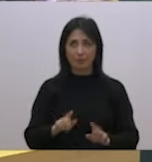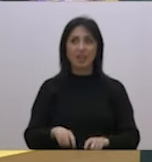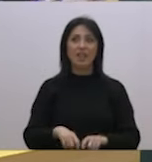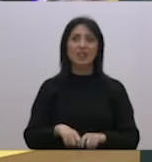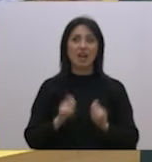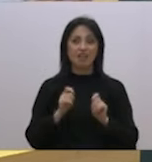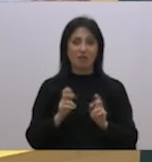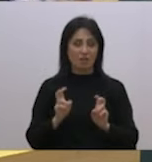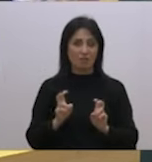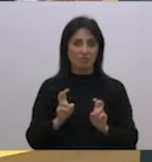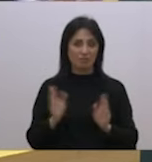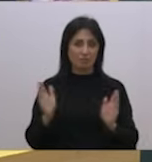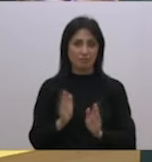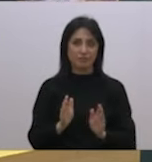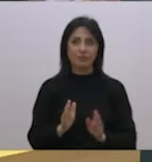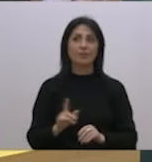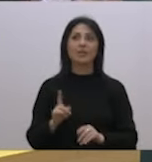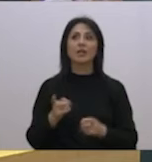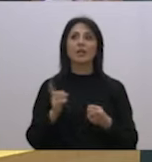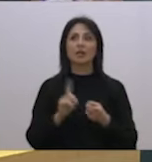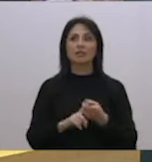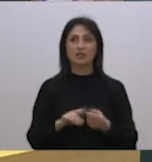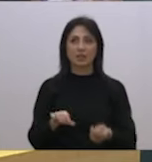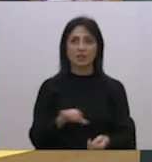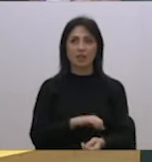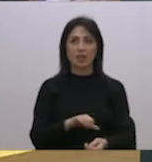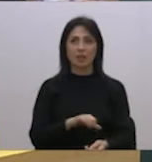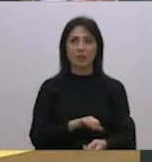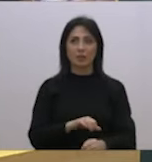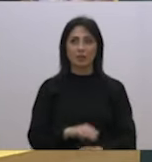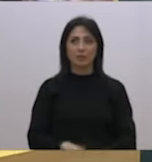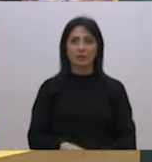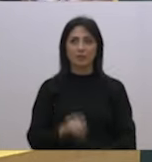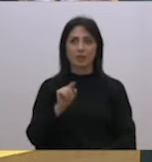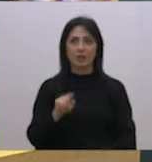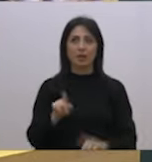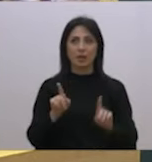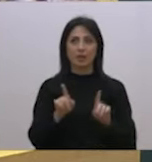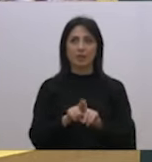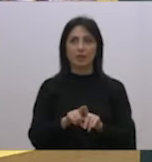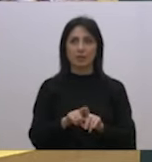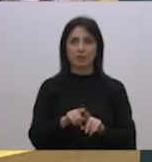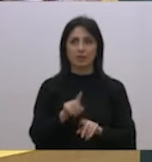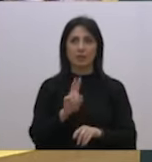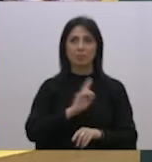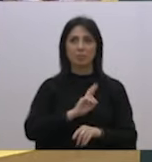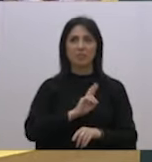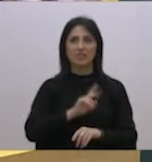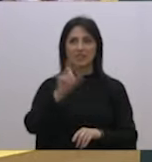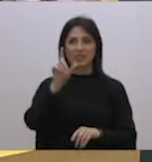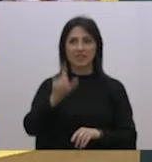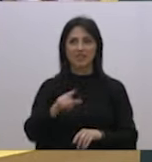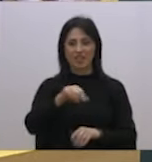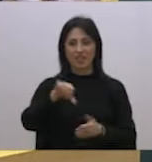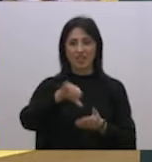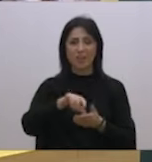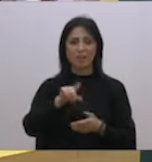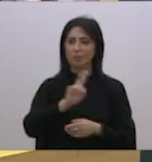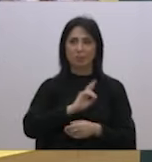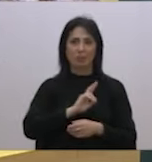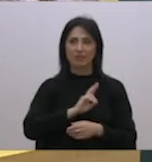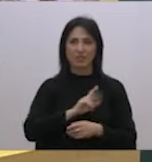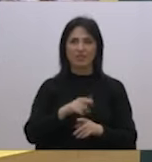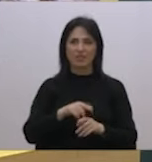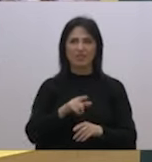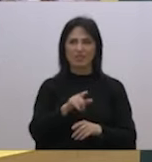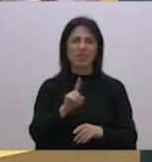înțic kneba. E clar, de la ce e heba narcomania. Acat, uzom od mi coase, scăția, e rogă, uitați, imitoare bun să felicitație,